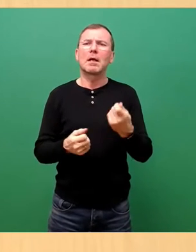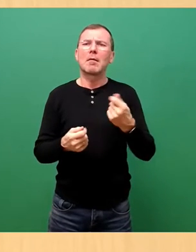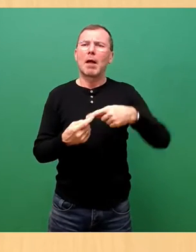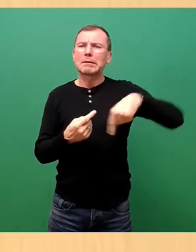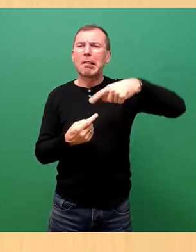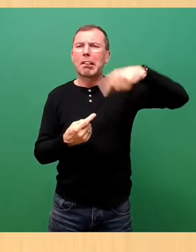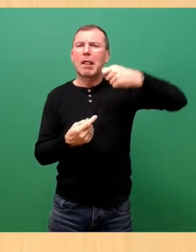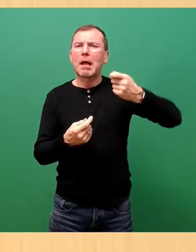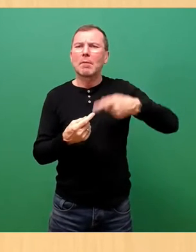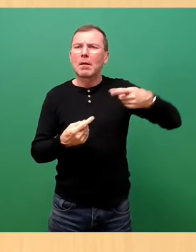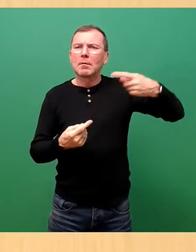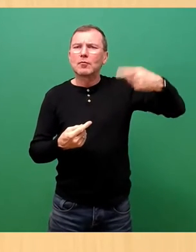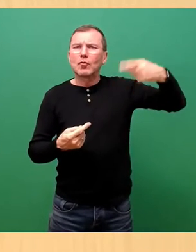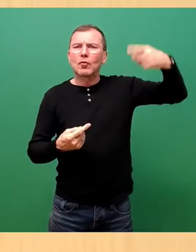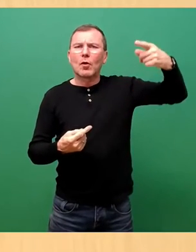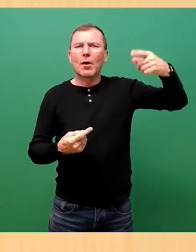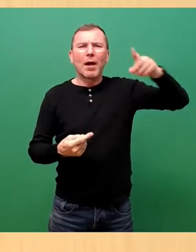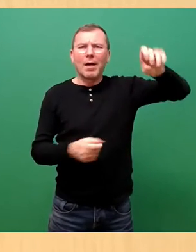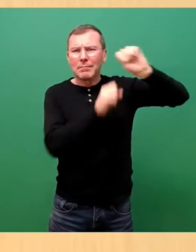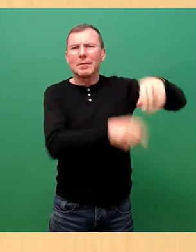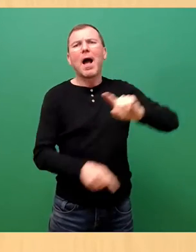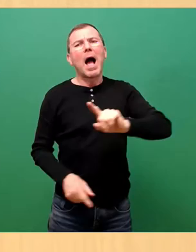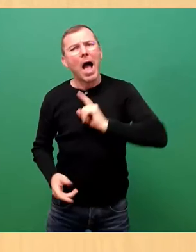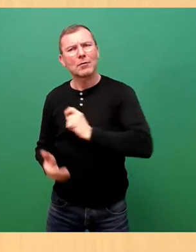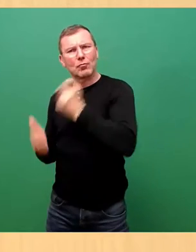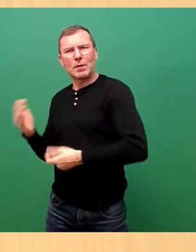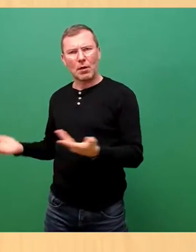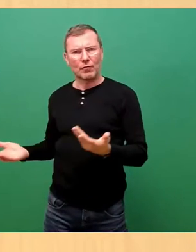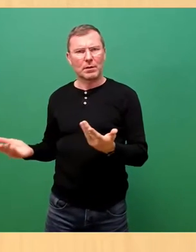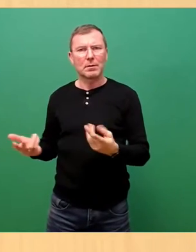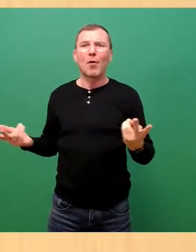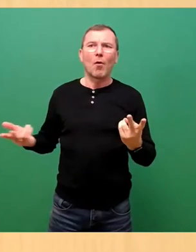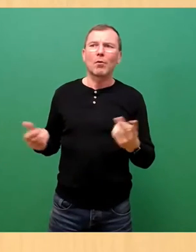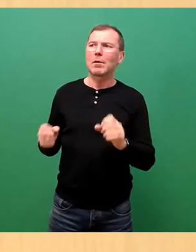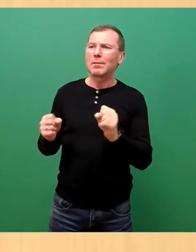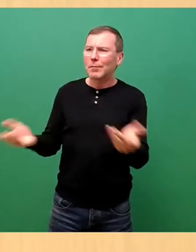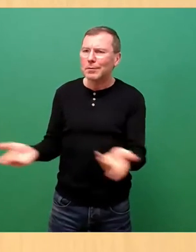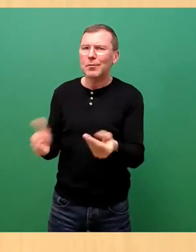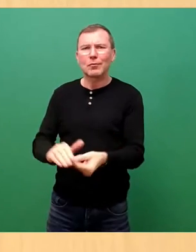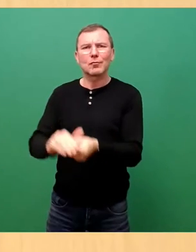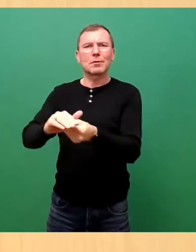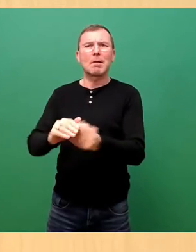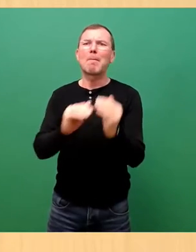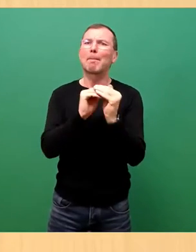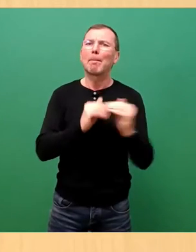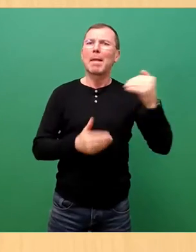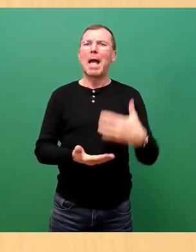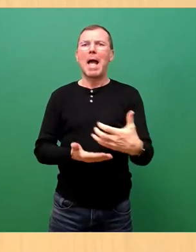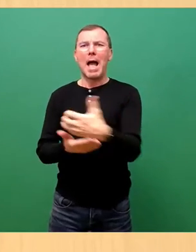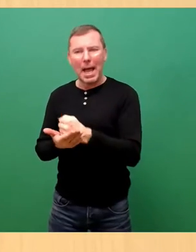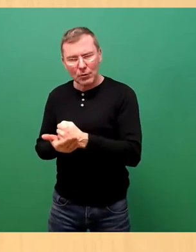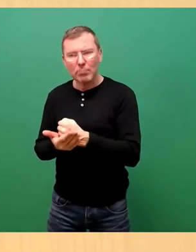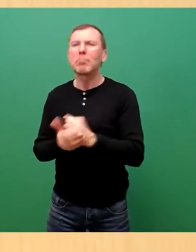auszusteigen, indem sie zum Beispiel Eigentum bilden oder indem sie ermöglicht werden, mit höheren Einkommen auch höhere Mieten zu